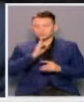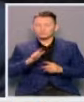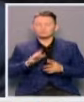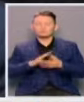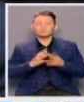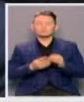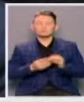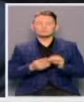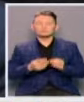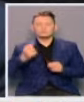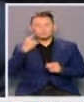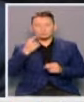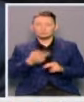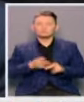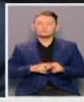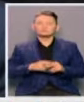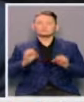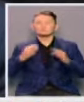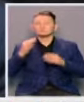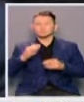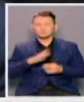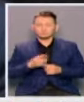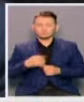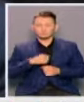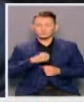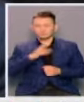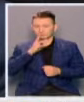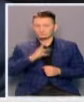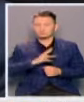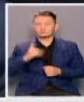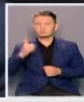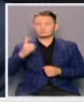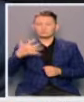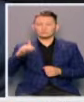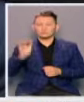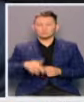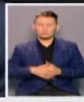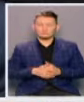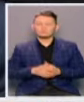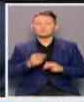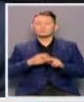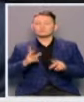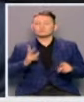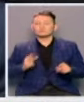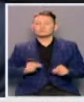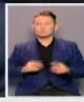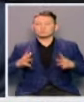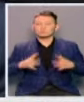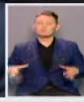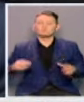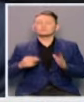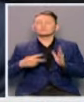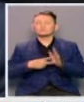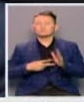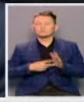деп. Бір ата-ана айтады, кеше мен алатыным 150 мың теңге дейді. Ал қазір қызымның көйлегі